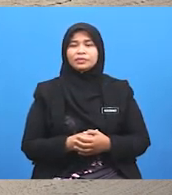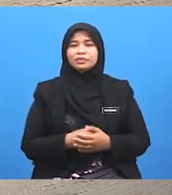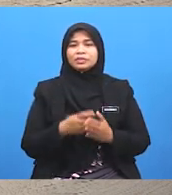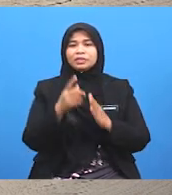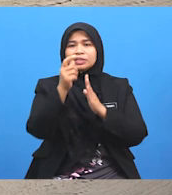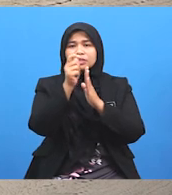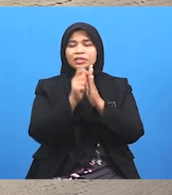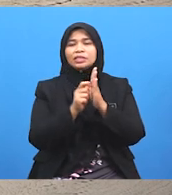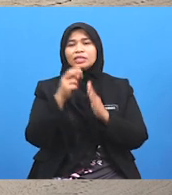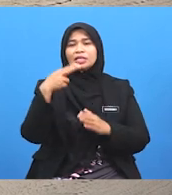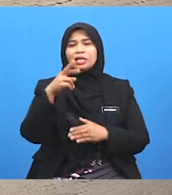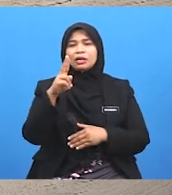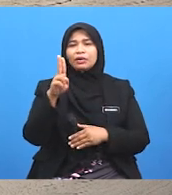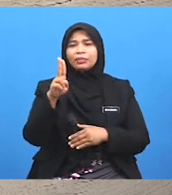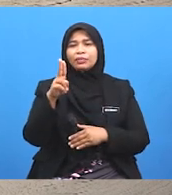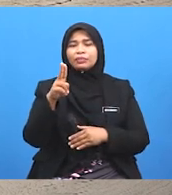Terharu.